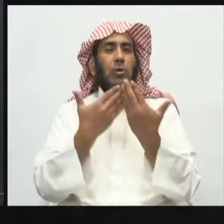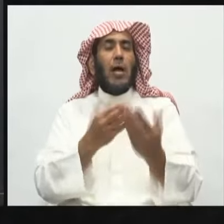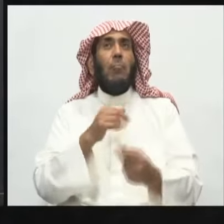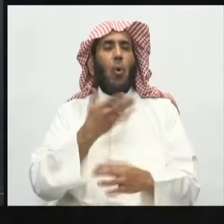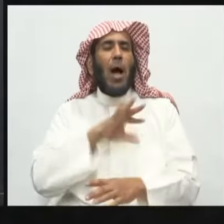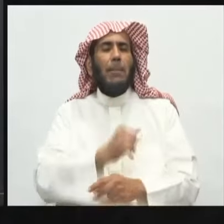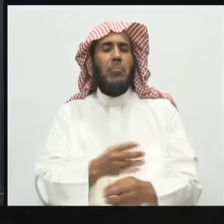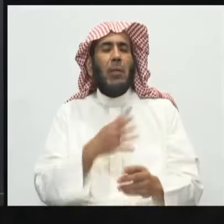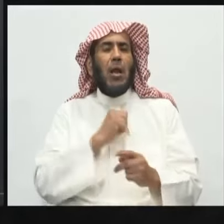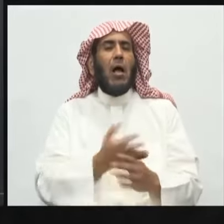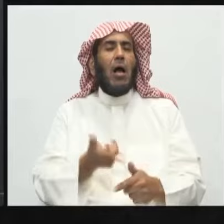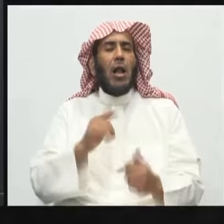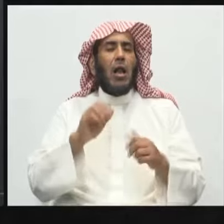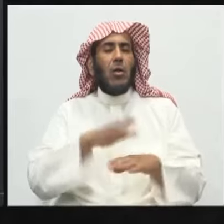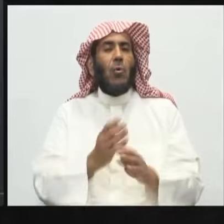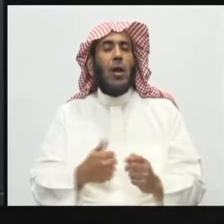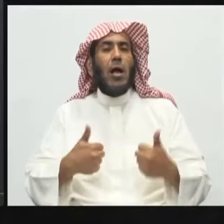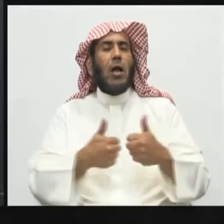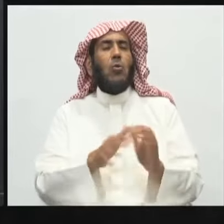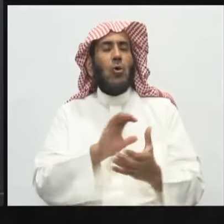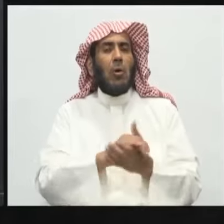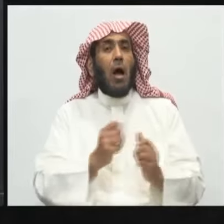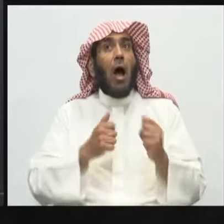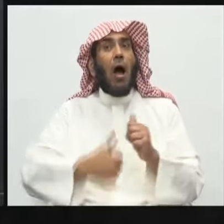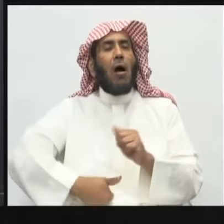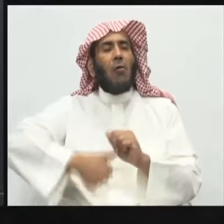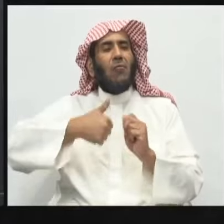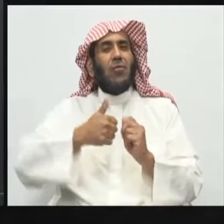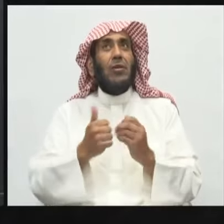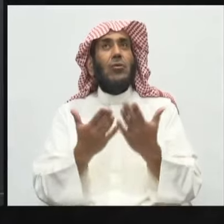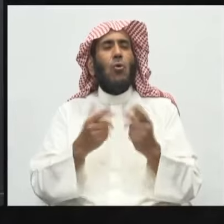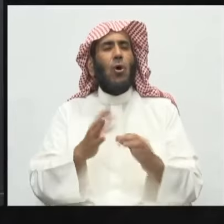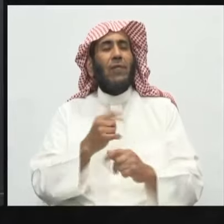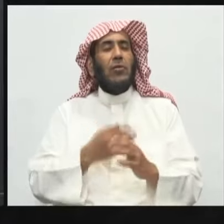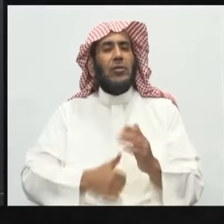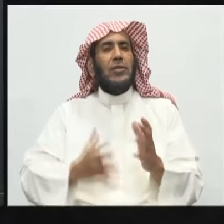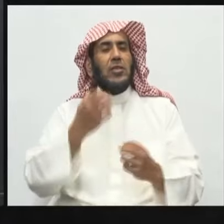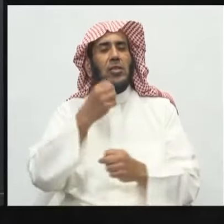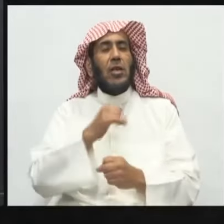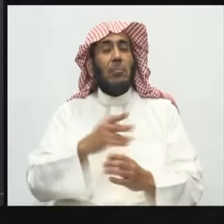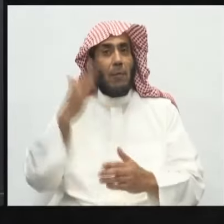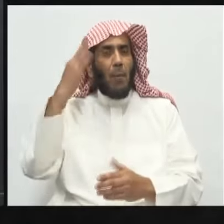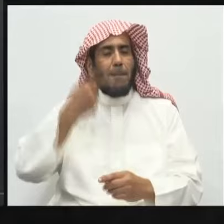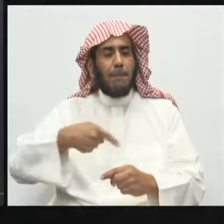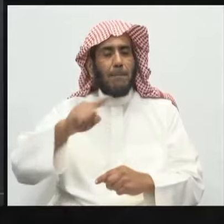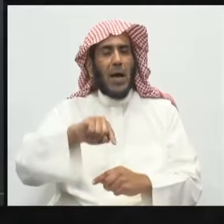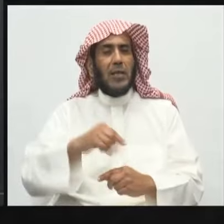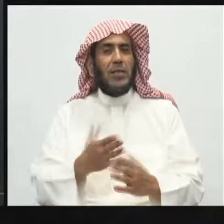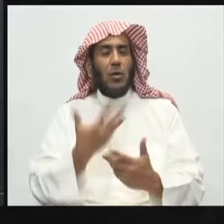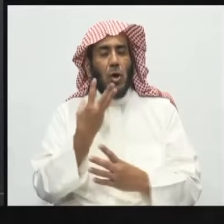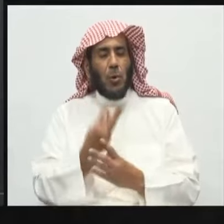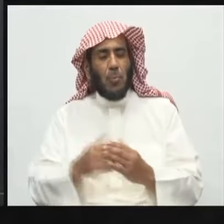عليه وعلى اله وصحبه افضل الصلاه واتم التسليم ثم اما بعد مرحبا بك ابني